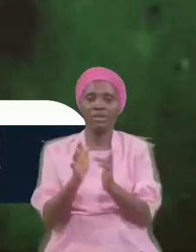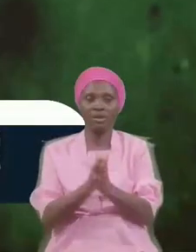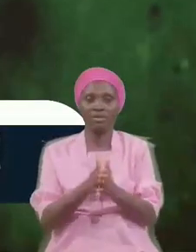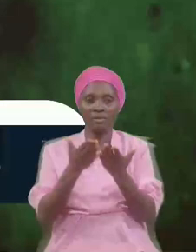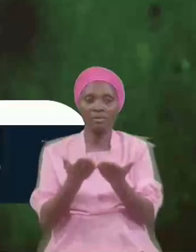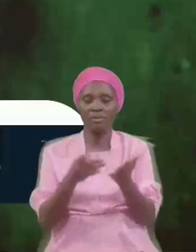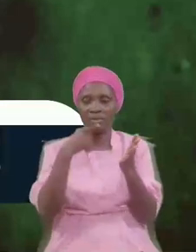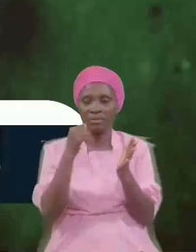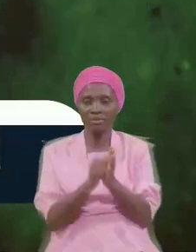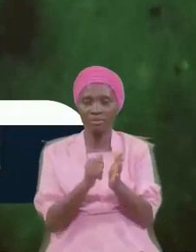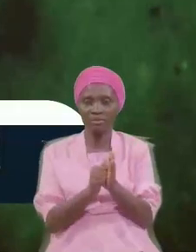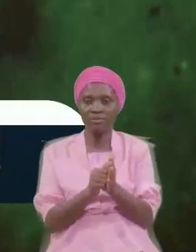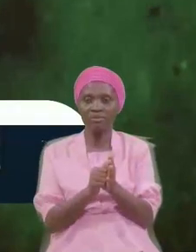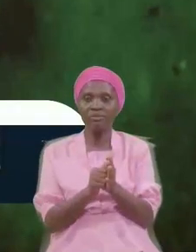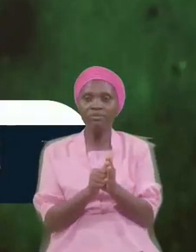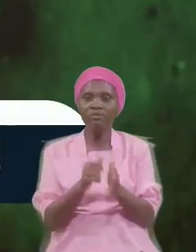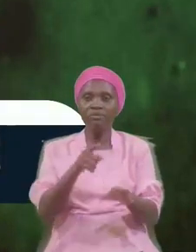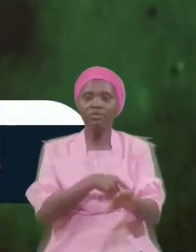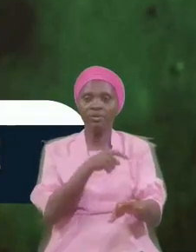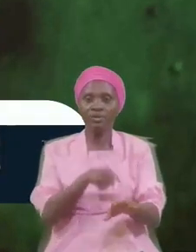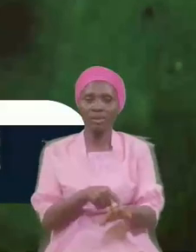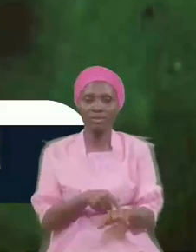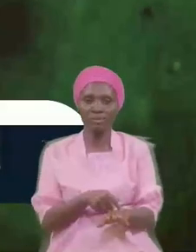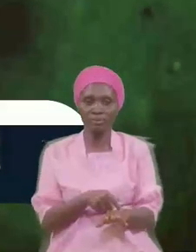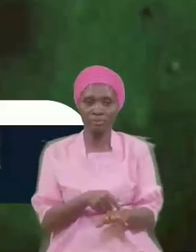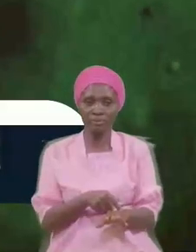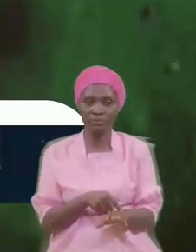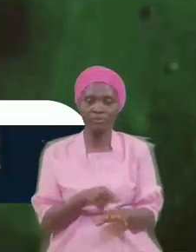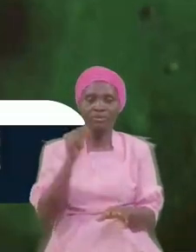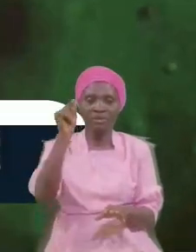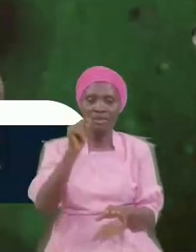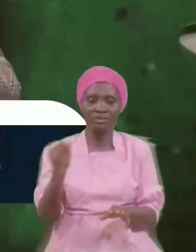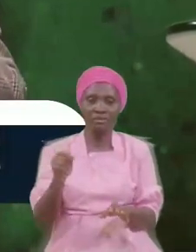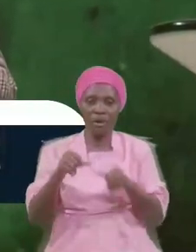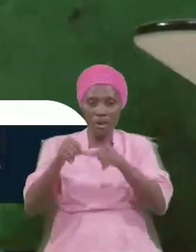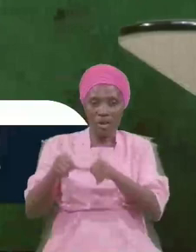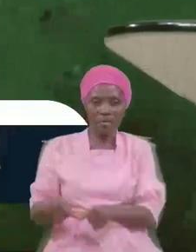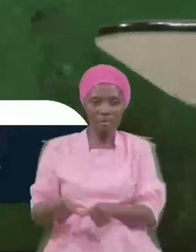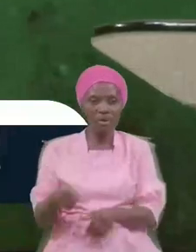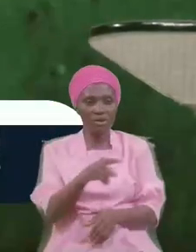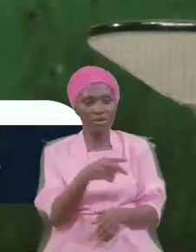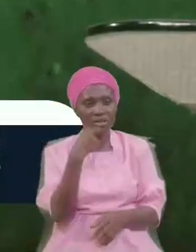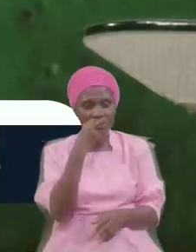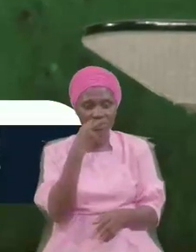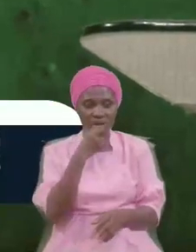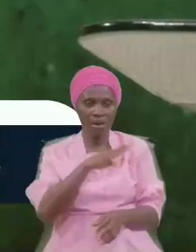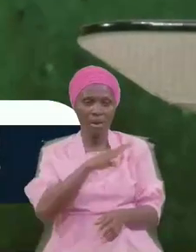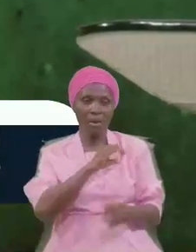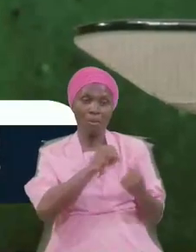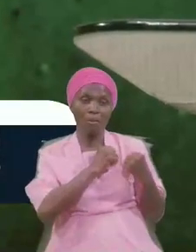Ils restèrent cependant assez longtemps à Icône, parlant avec